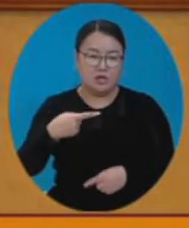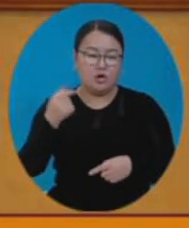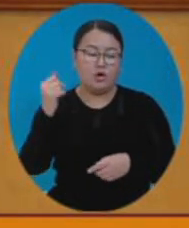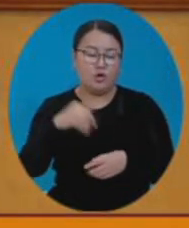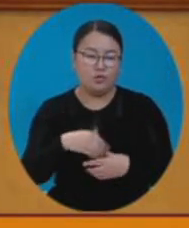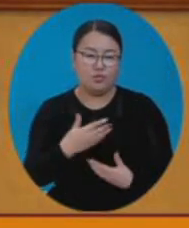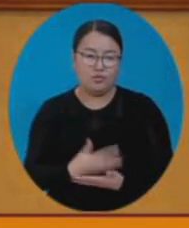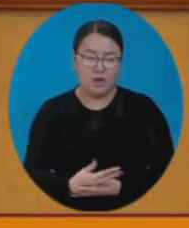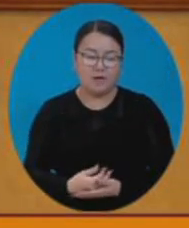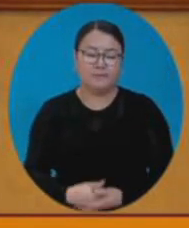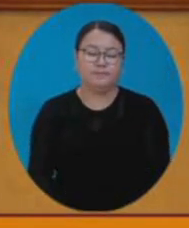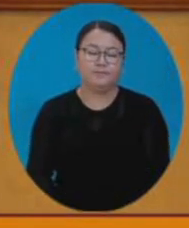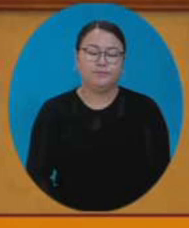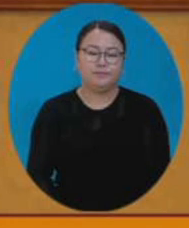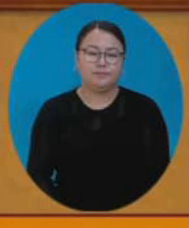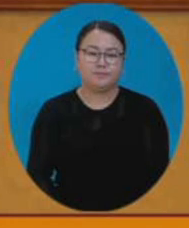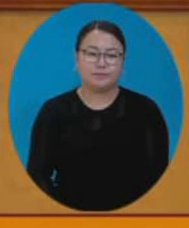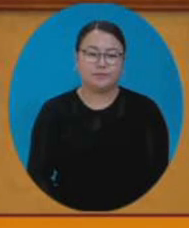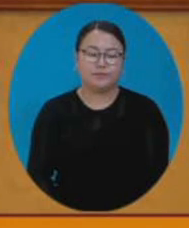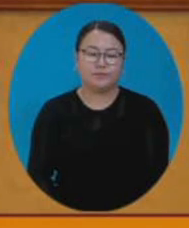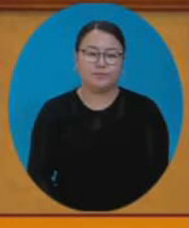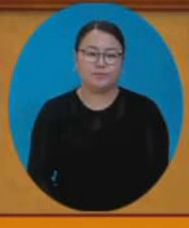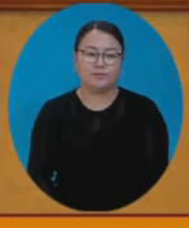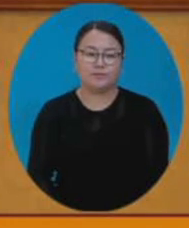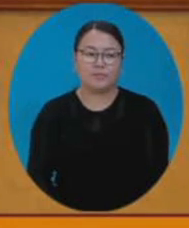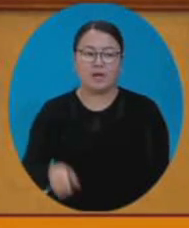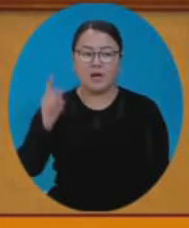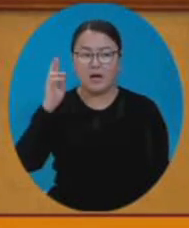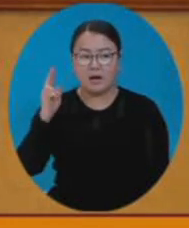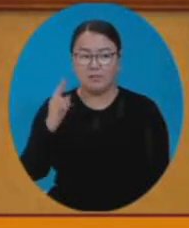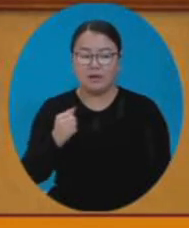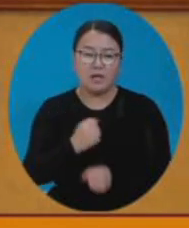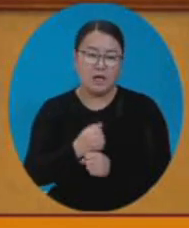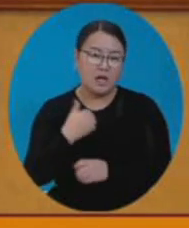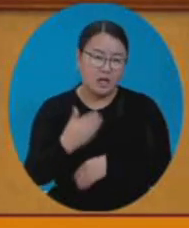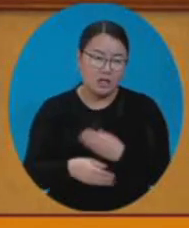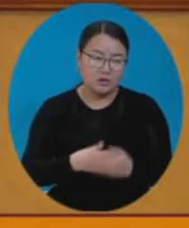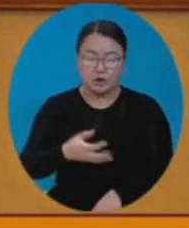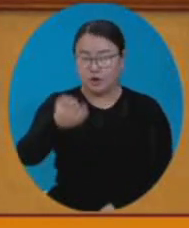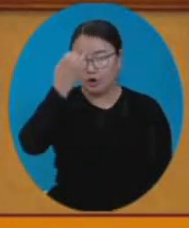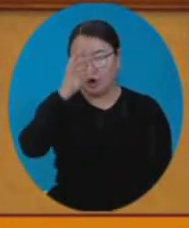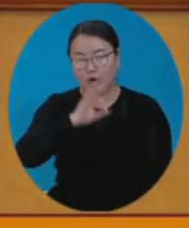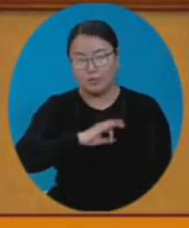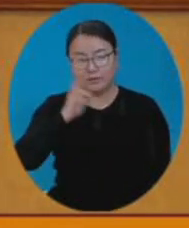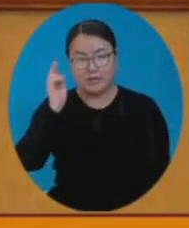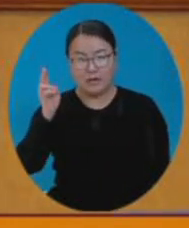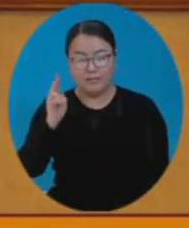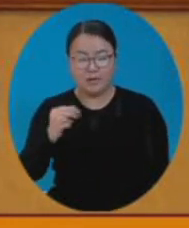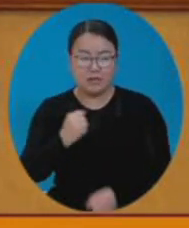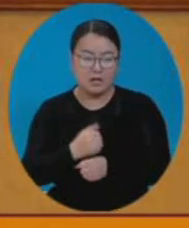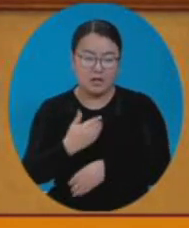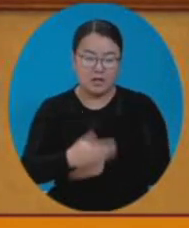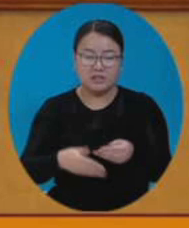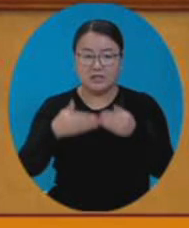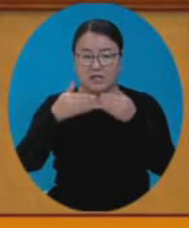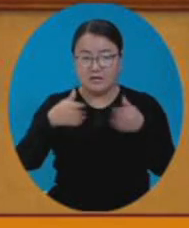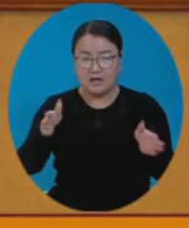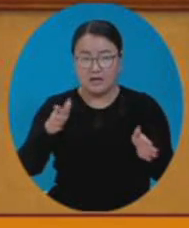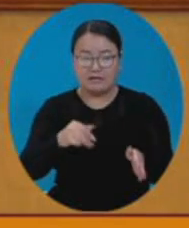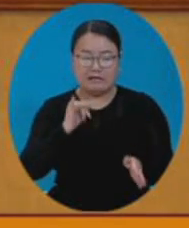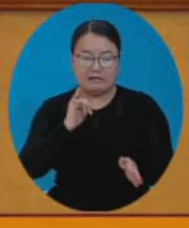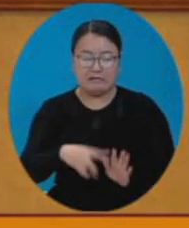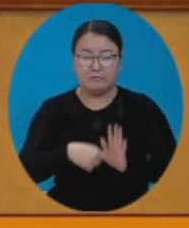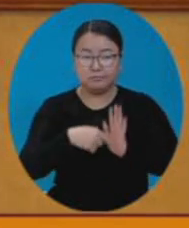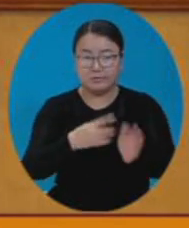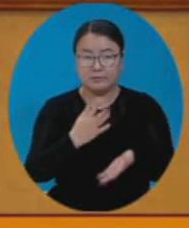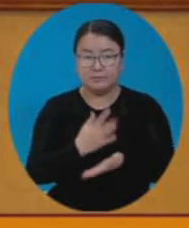Энэгээр бол бид нэр бас альва зүйл бол альва компани үйл ажиллагаа тэр тусмаа одоо төрийн өмчит компани үйл ажиллагаа нийлэлтэй байх, ил тод байх,